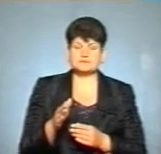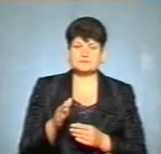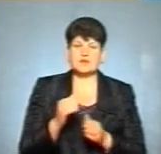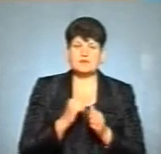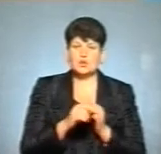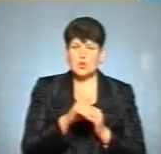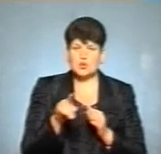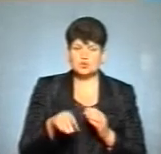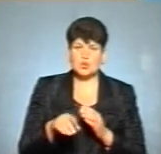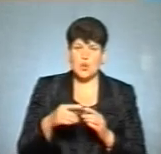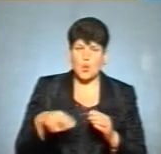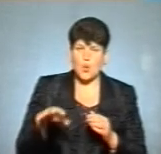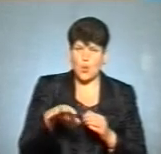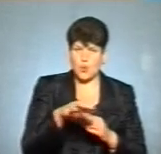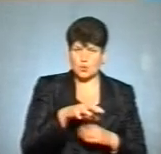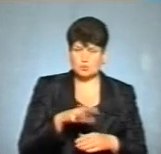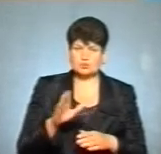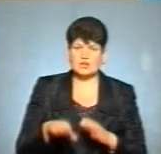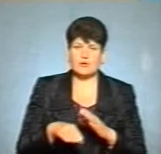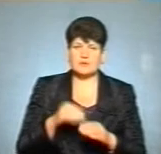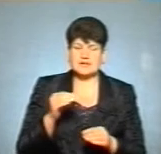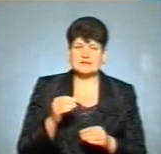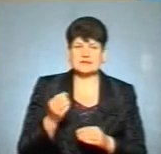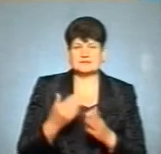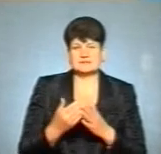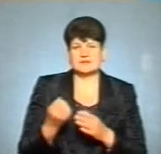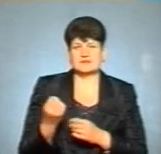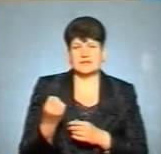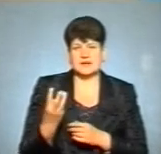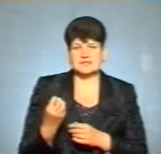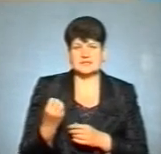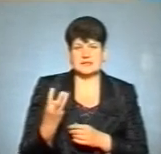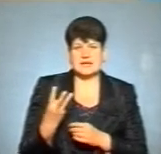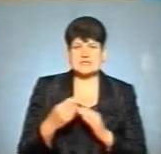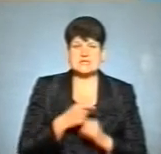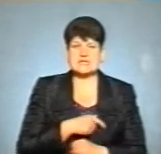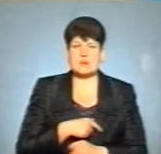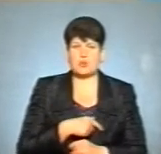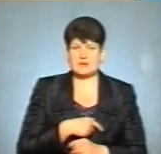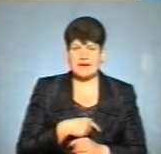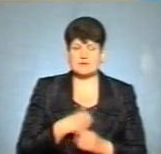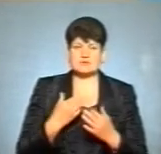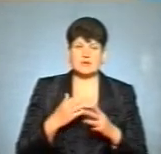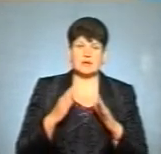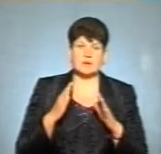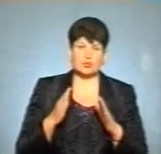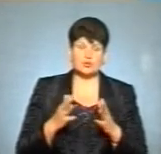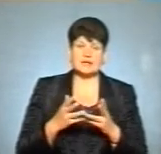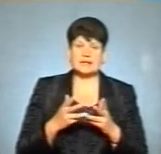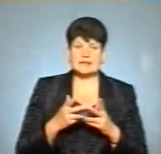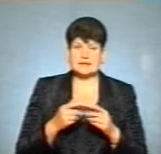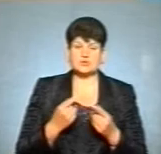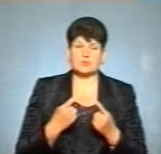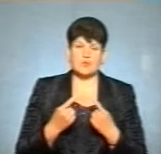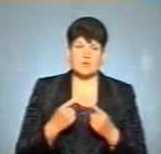кожного округу буде обиратися близько 11-12 депутатів. Так, оскільки буде кількість, якщо ми говоримо про